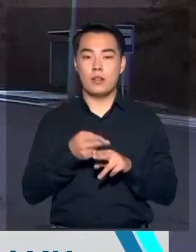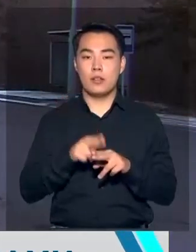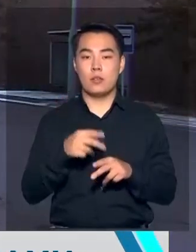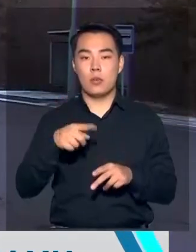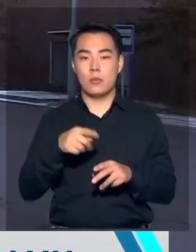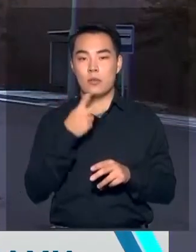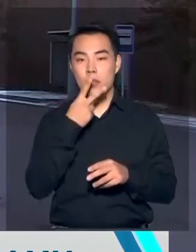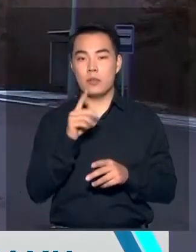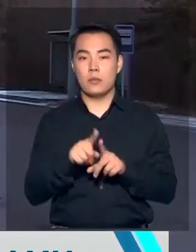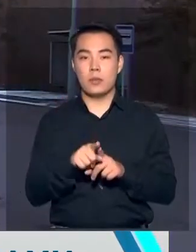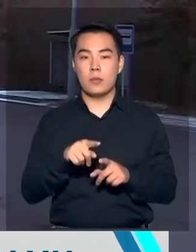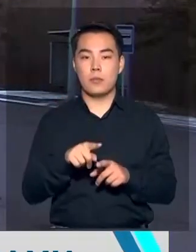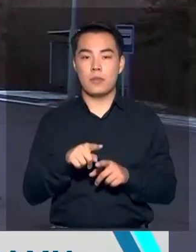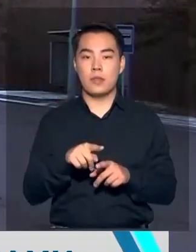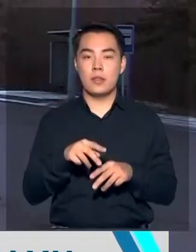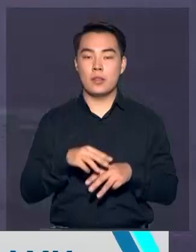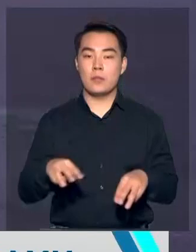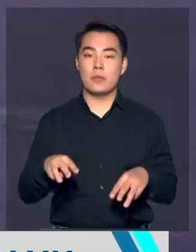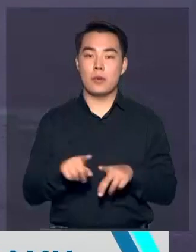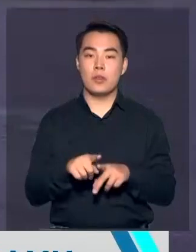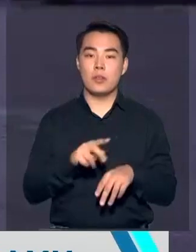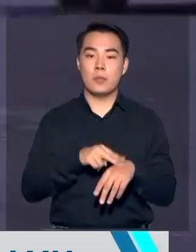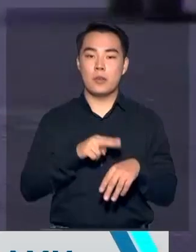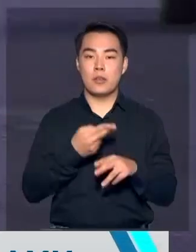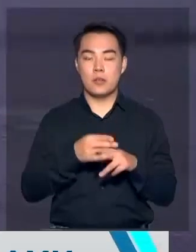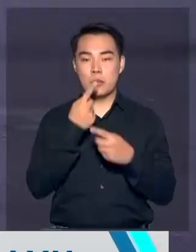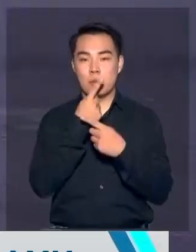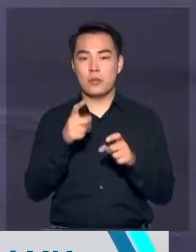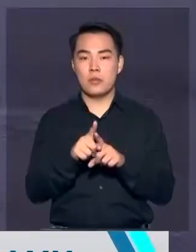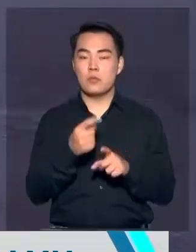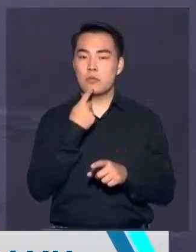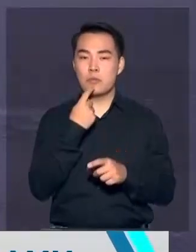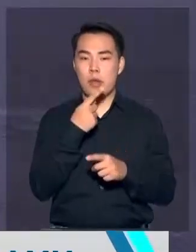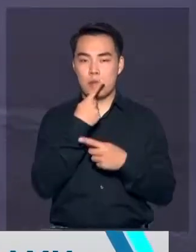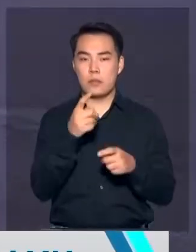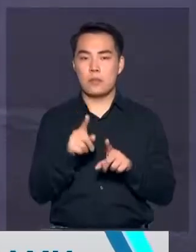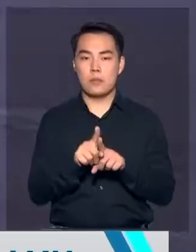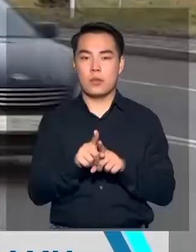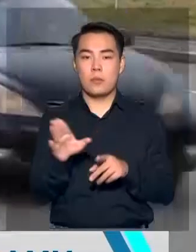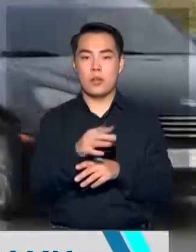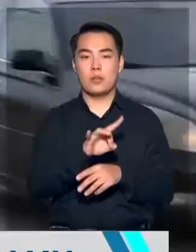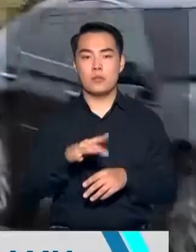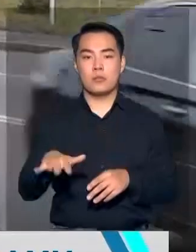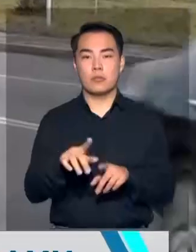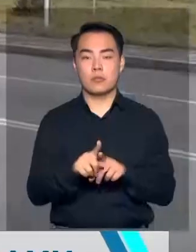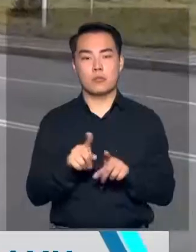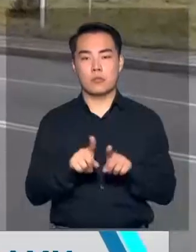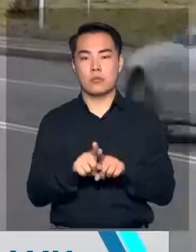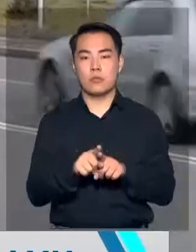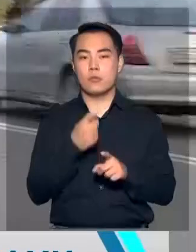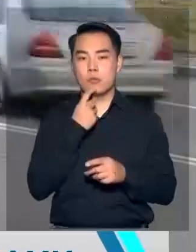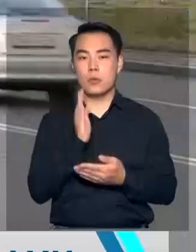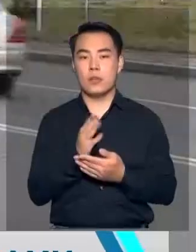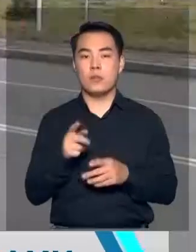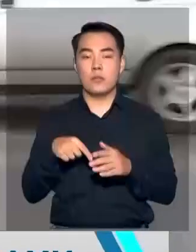иностранными номерами, в местном департаменте полиции ответить затрудняются. Впрочем, как и во многих других регионах. Такие автомобили, как